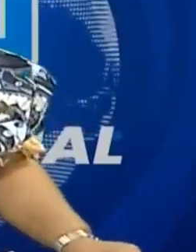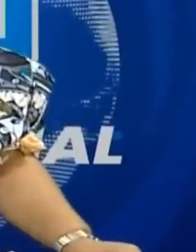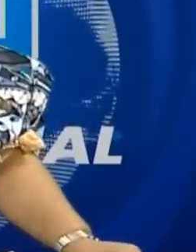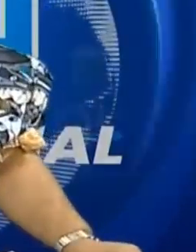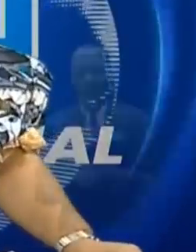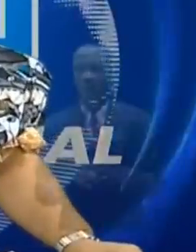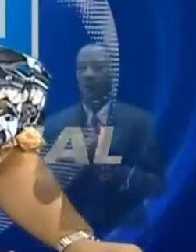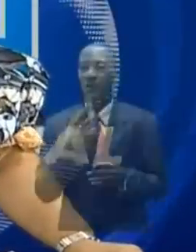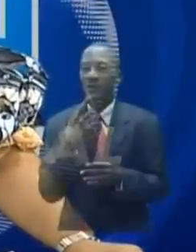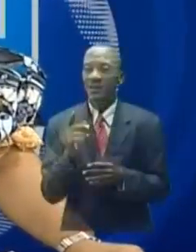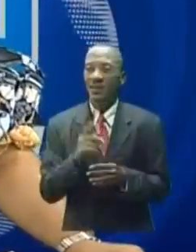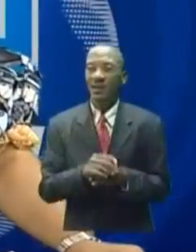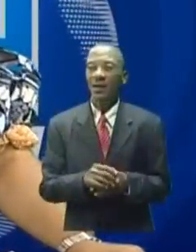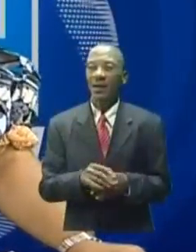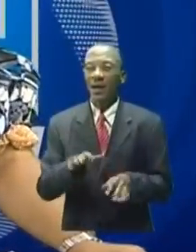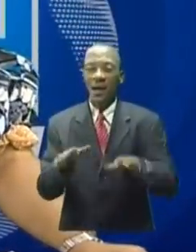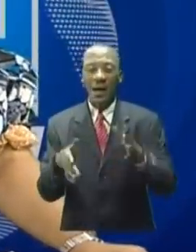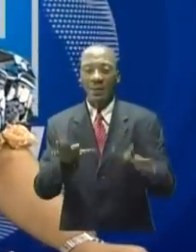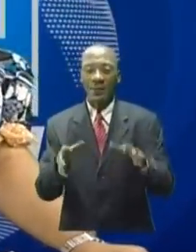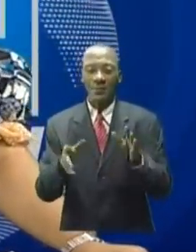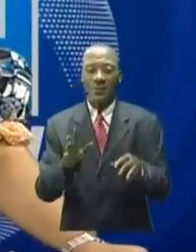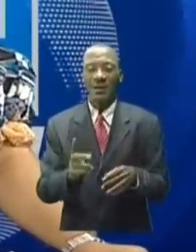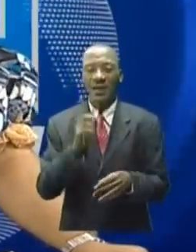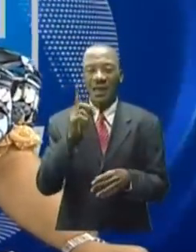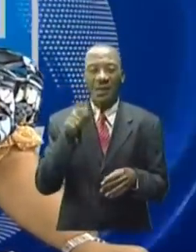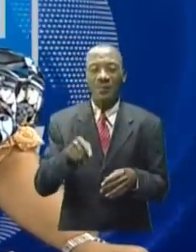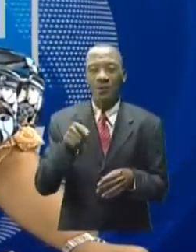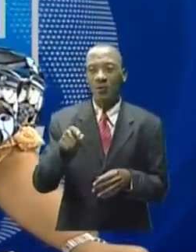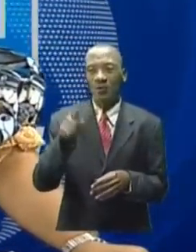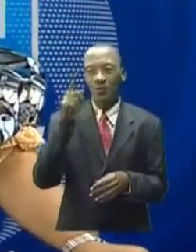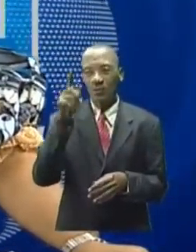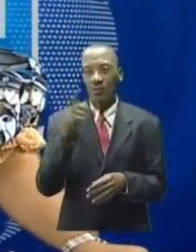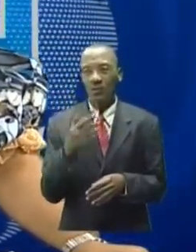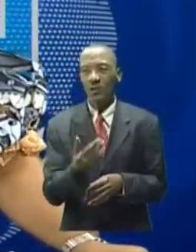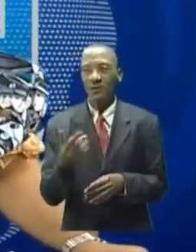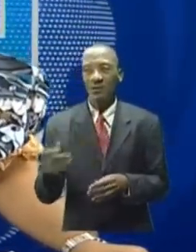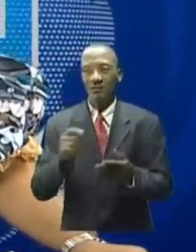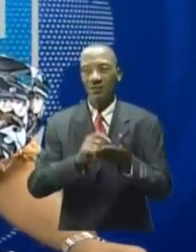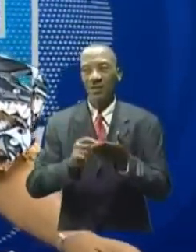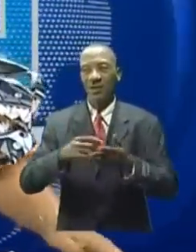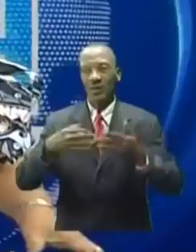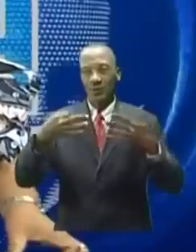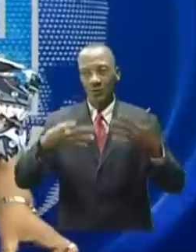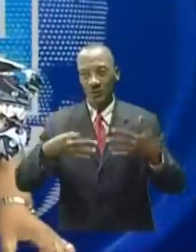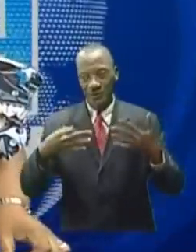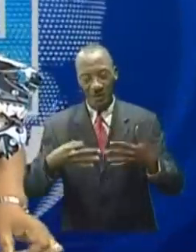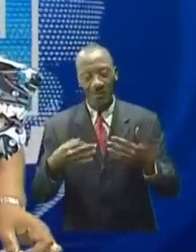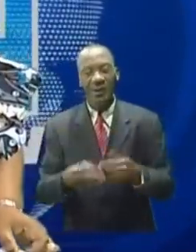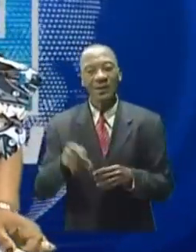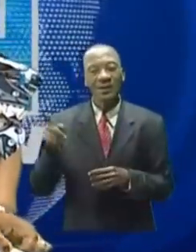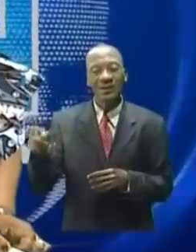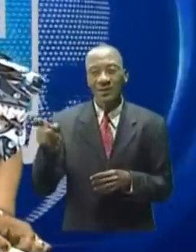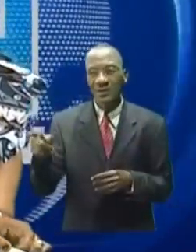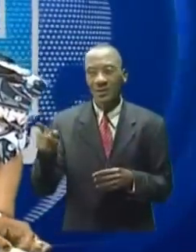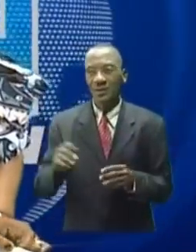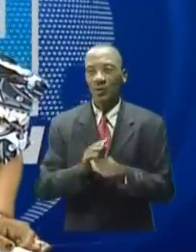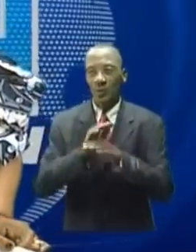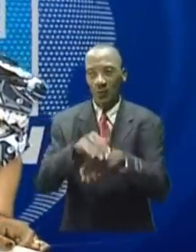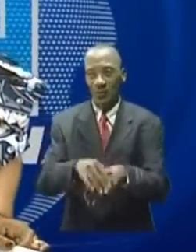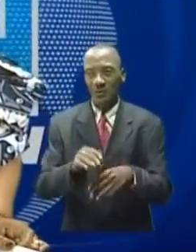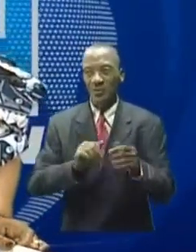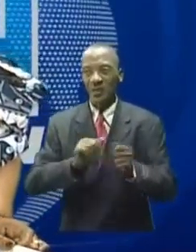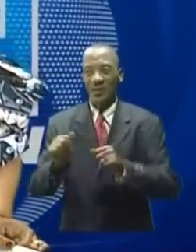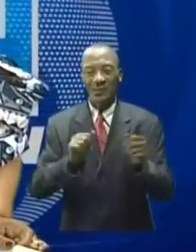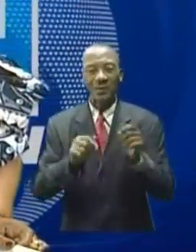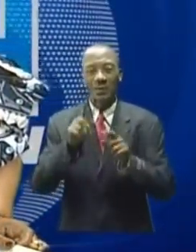d'un million à affronter ce matin le test national de sélection et d'orientation scolaire. Les élèves de la 8e année de l'enseignement